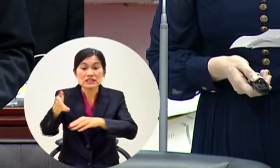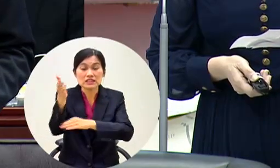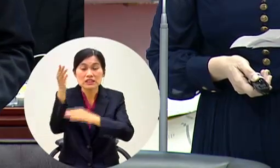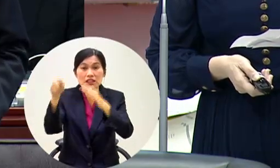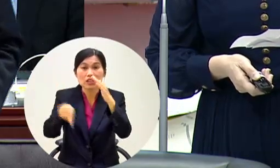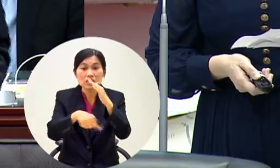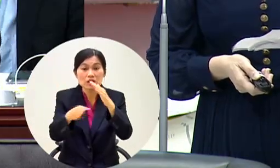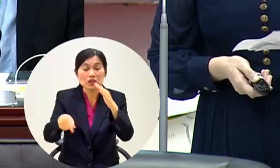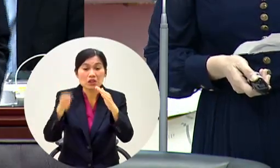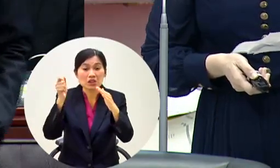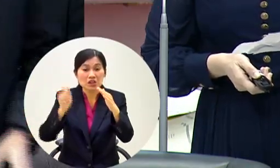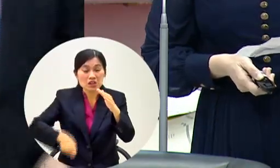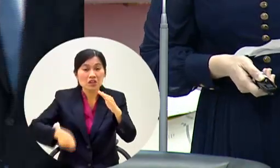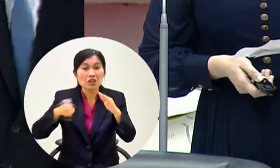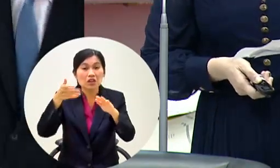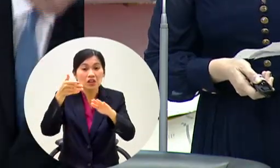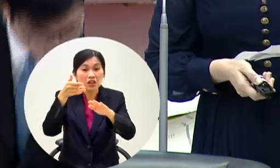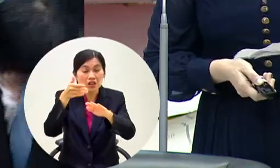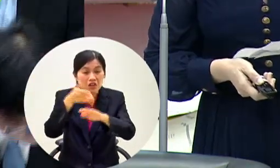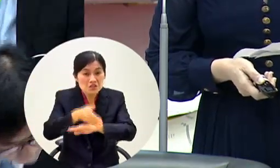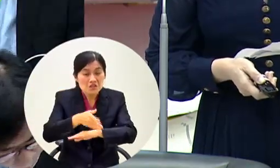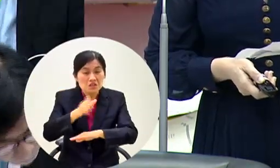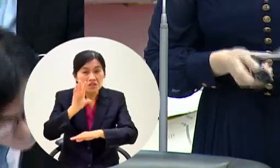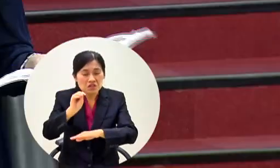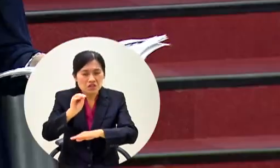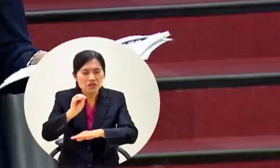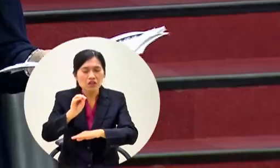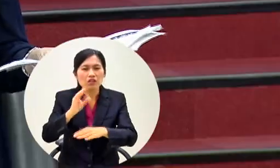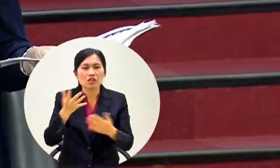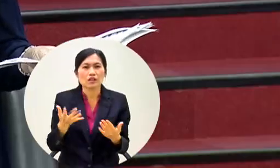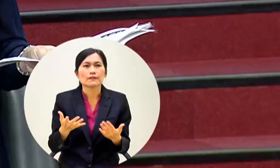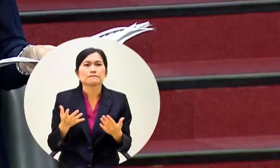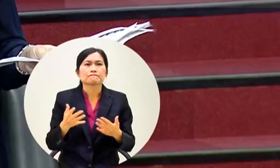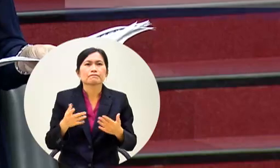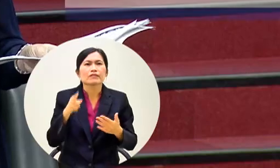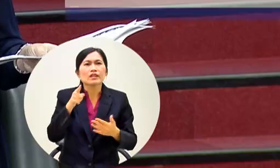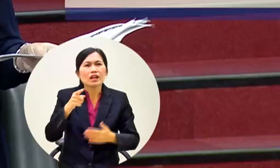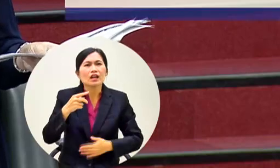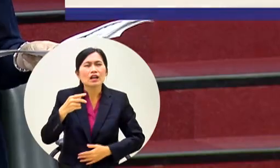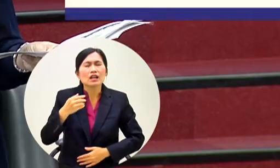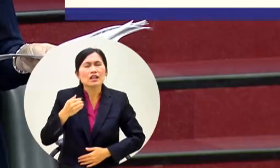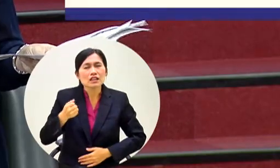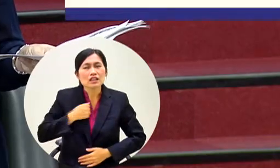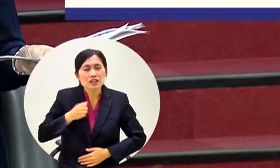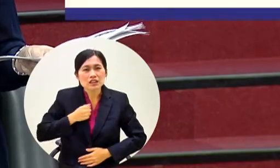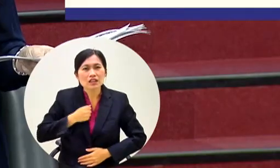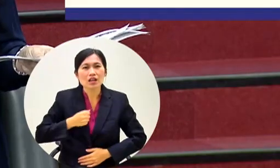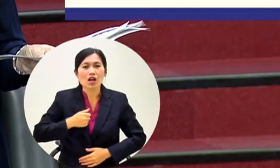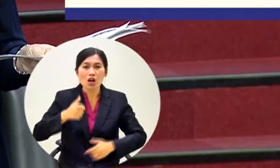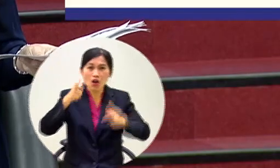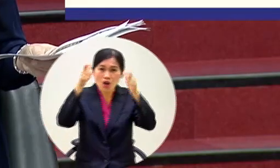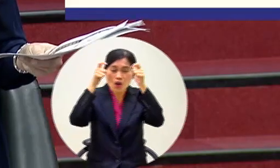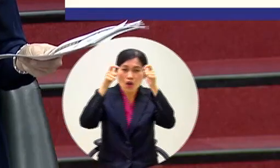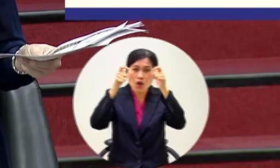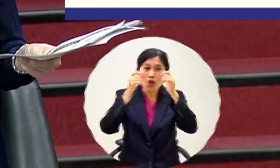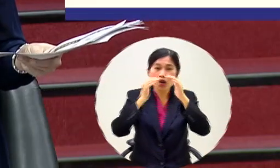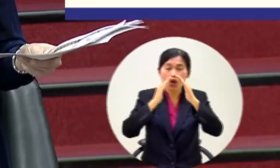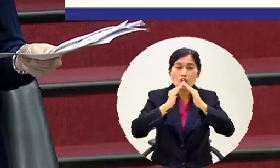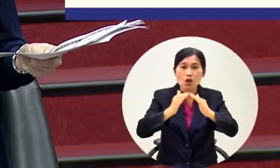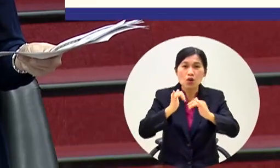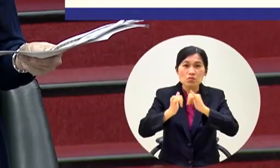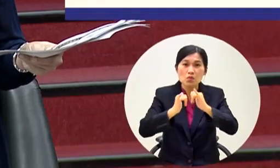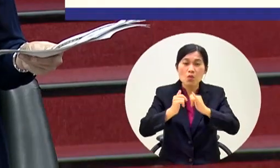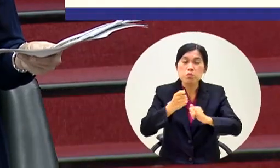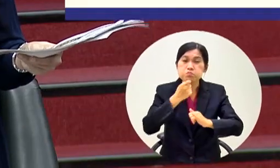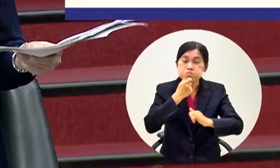定的结果。 是，那所以你了解高雄市市民的意愿吗？你站在